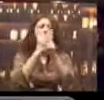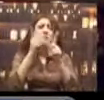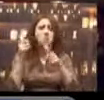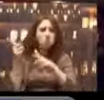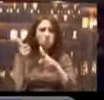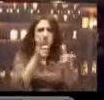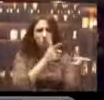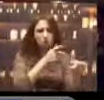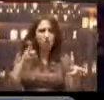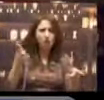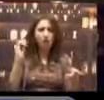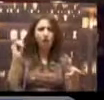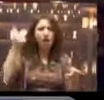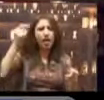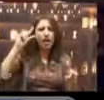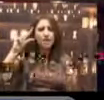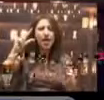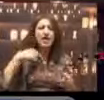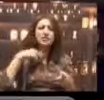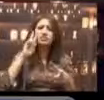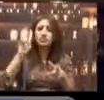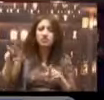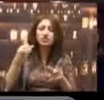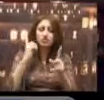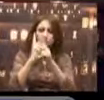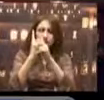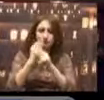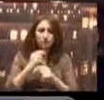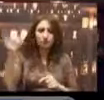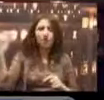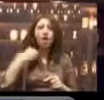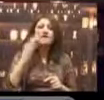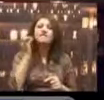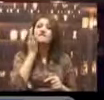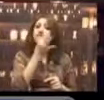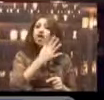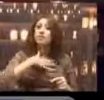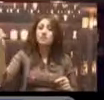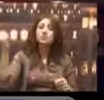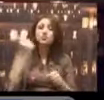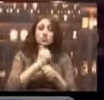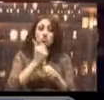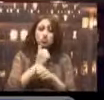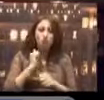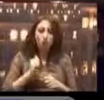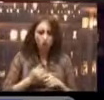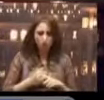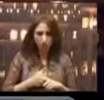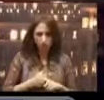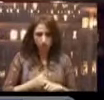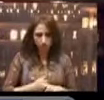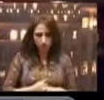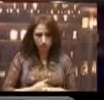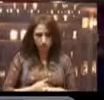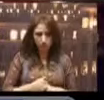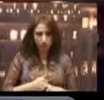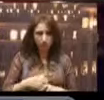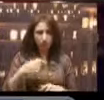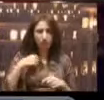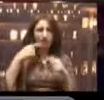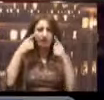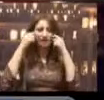عماد البهات، مخرج كويس قوي على فكرة، وكان عرض عليا فيلم. الكلام ده كان كنت عملت أوريدي بقى فتح